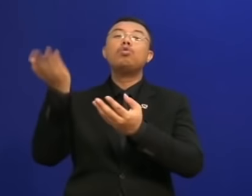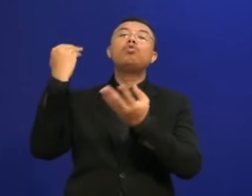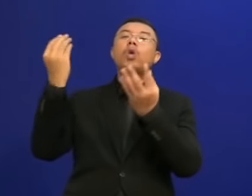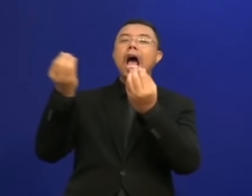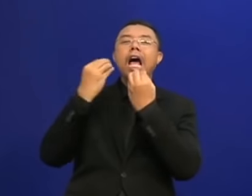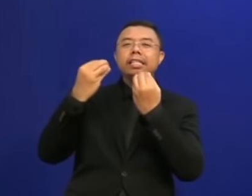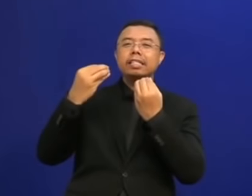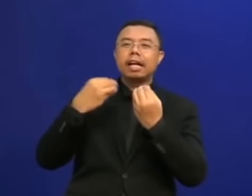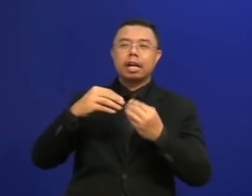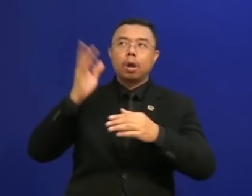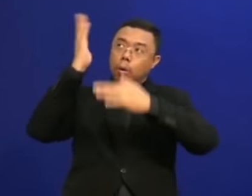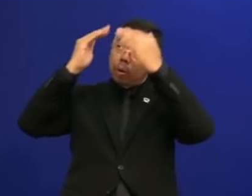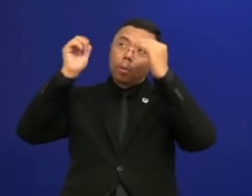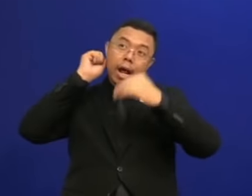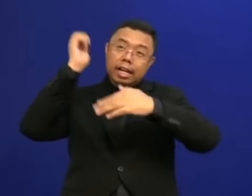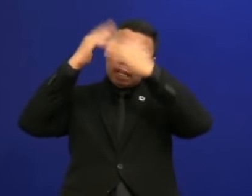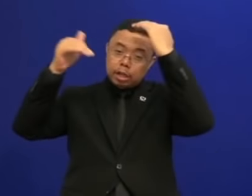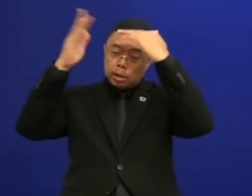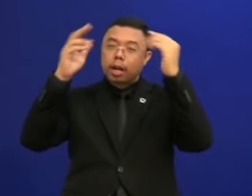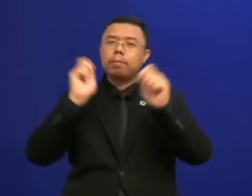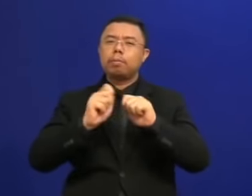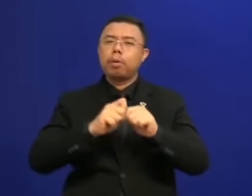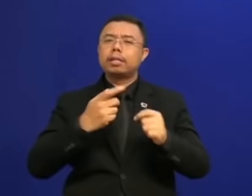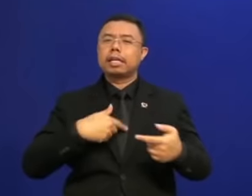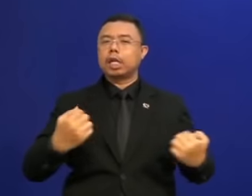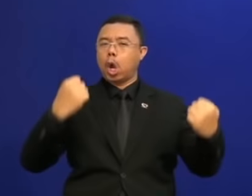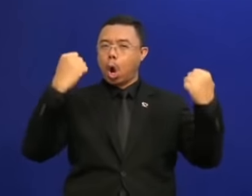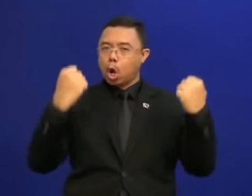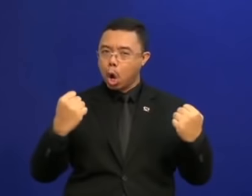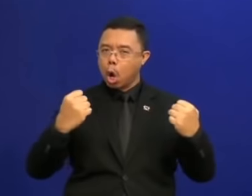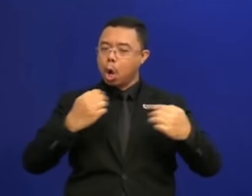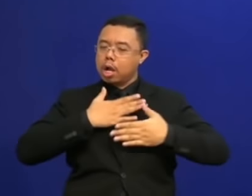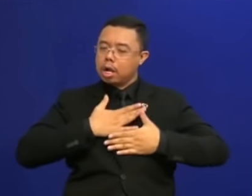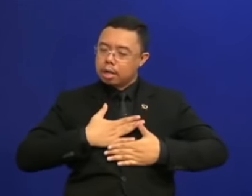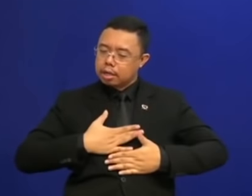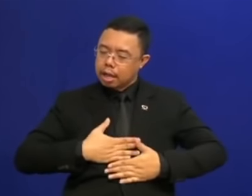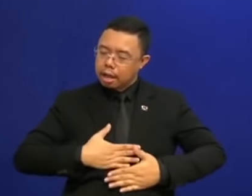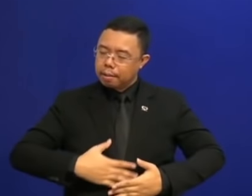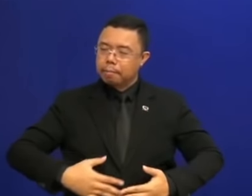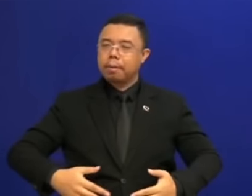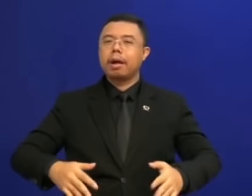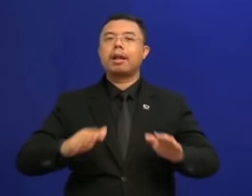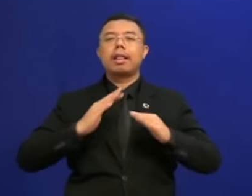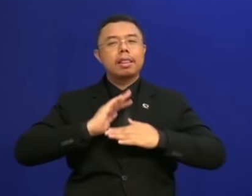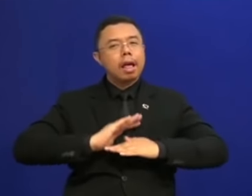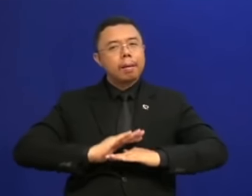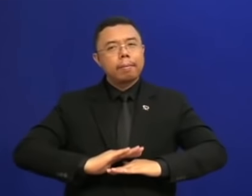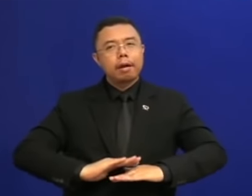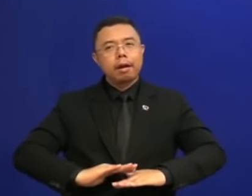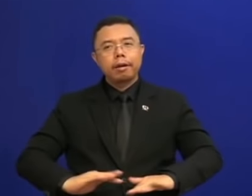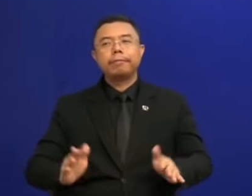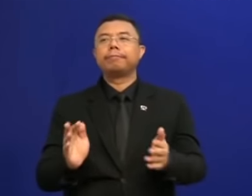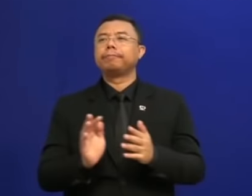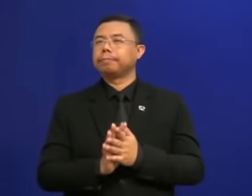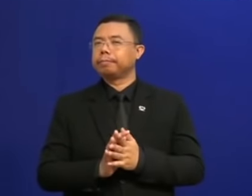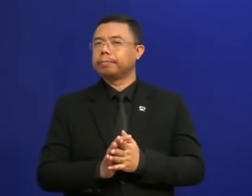mengajarkan wanita surgawi, yang membuat saya jadi kokoh, tabah, sabar, dan